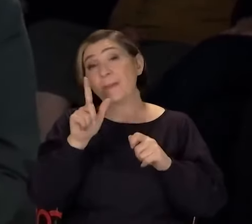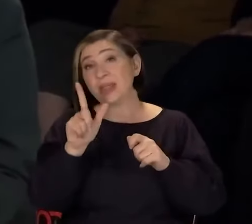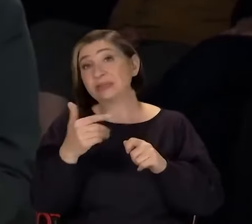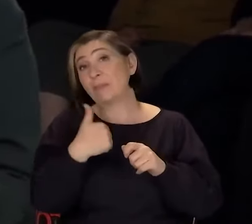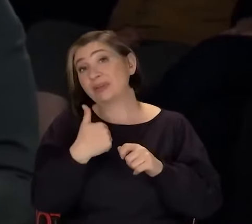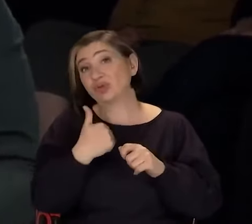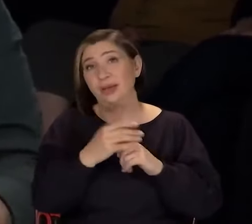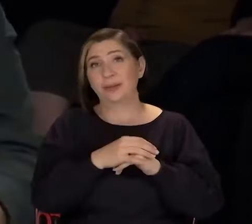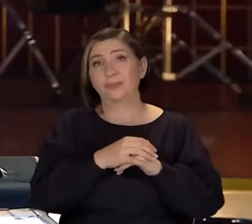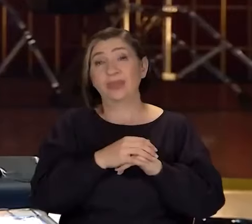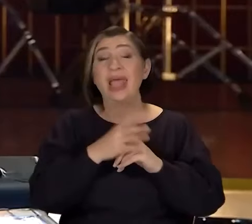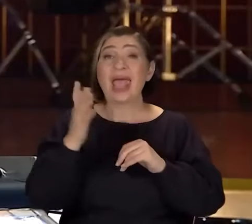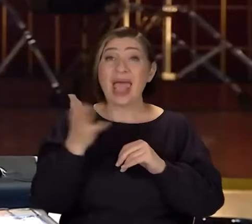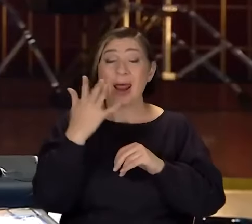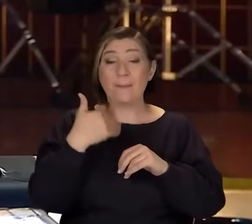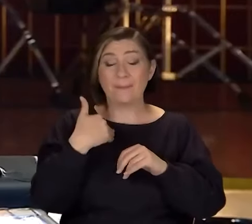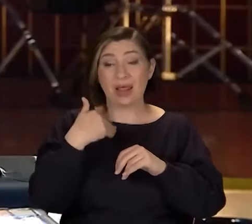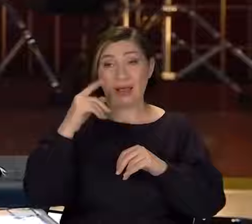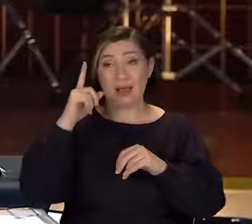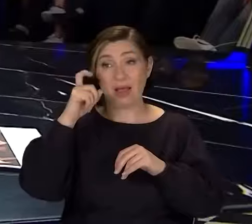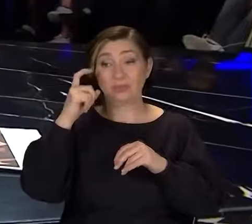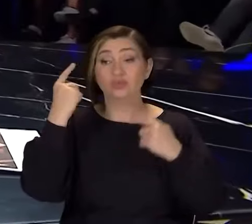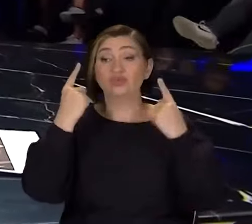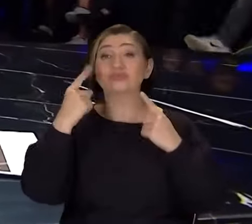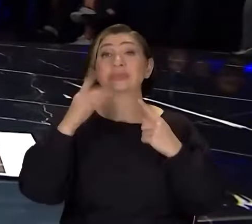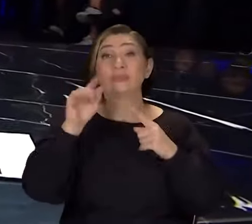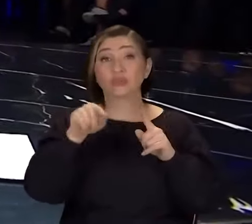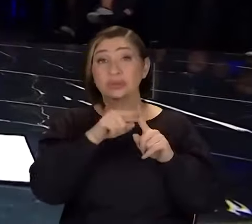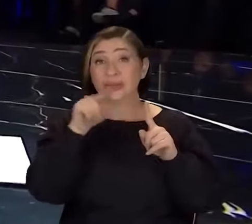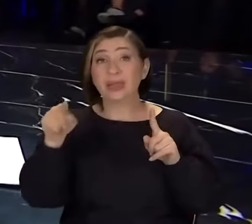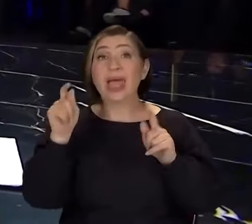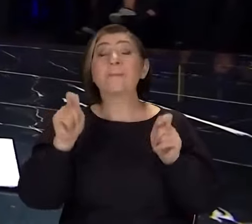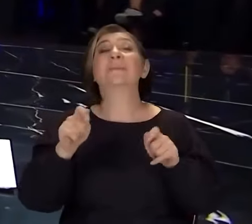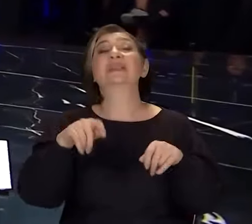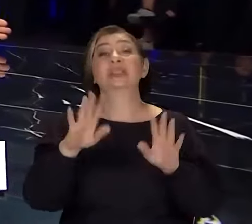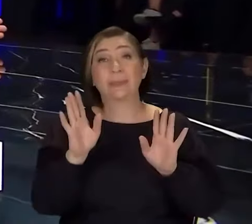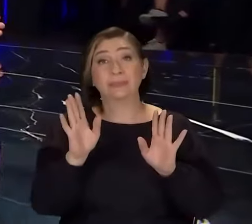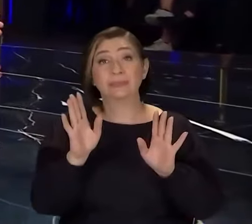yapmalıyım bence. Eğer ben akıl edip zaten düşünmediysem, şimdiye kadar yapmadıysam